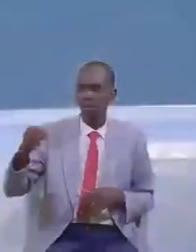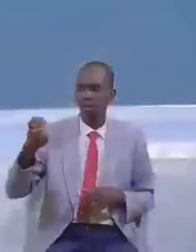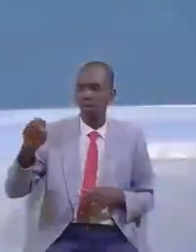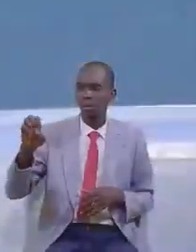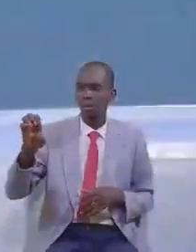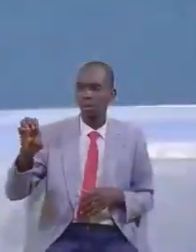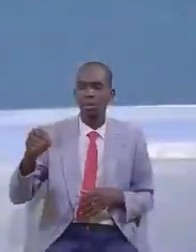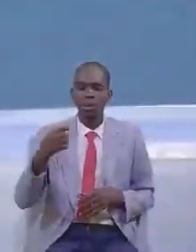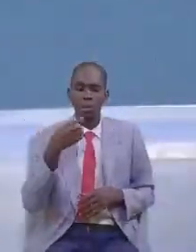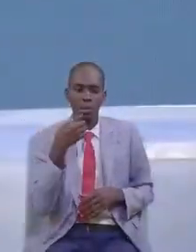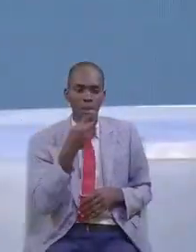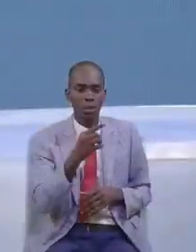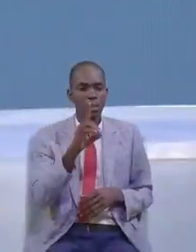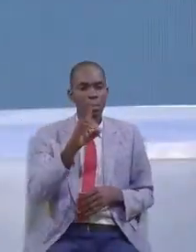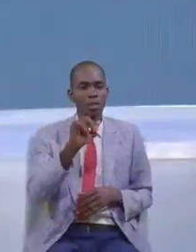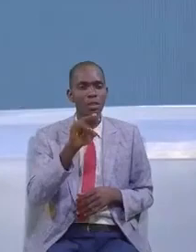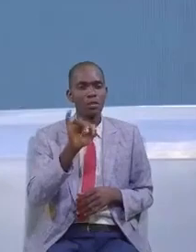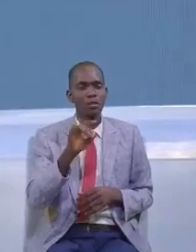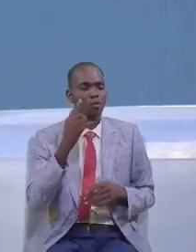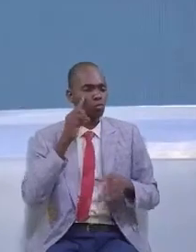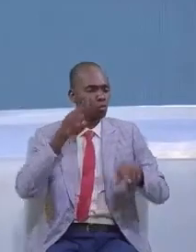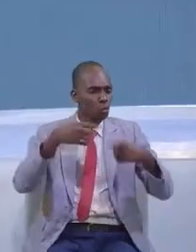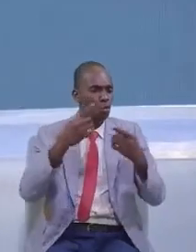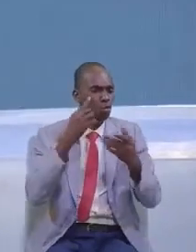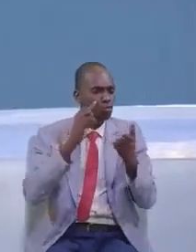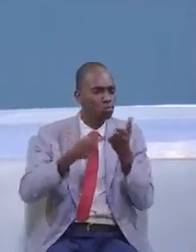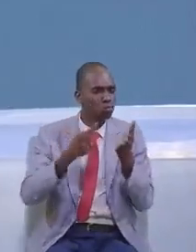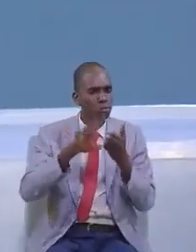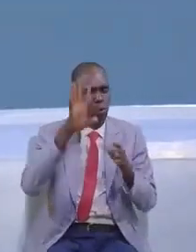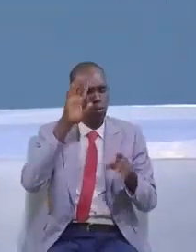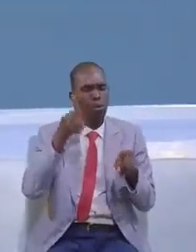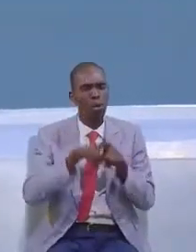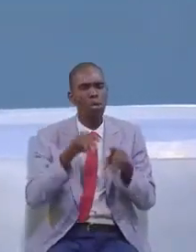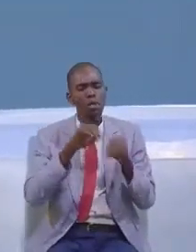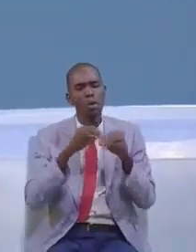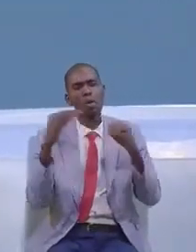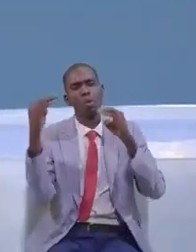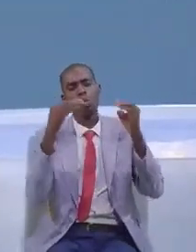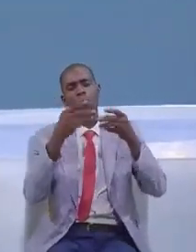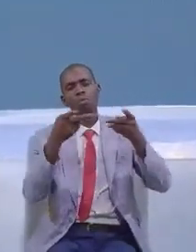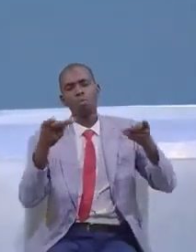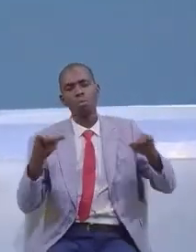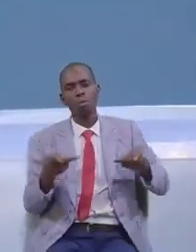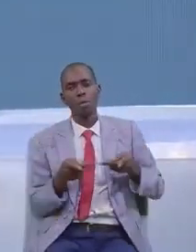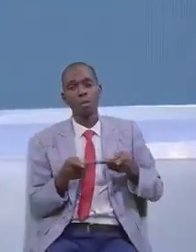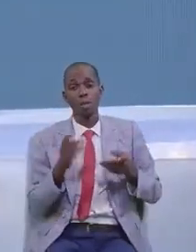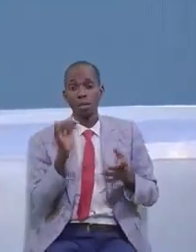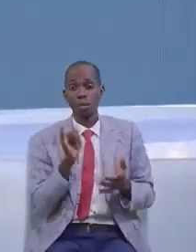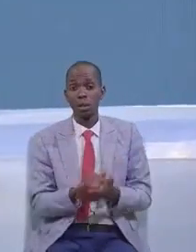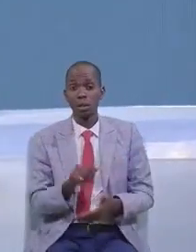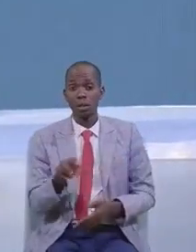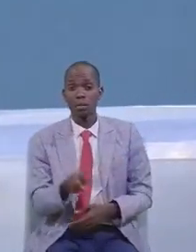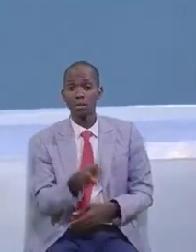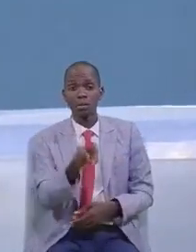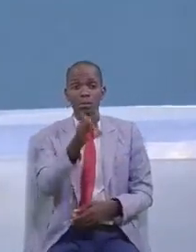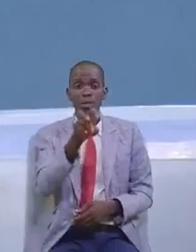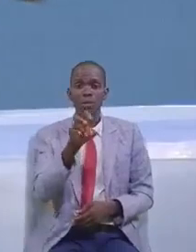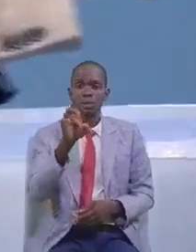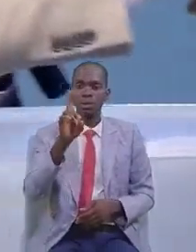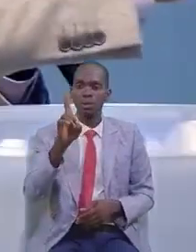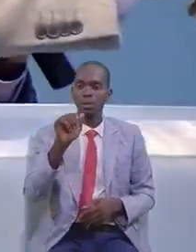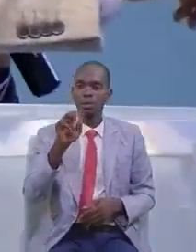battlefield. తండ్రి అయిన యెషయి అంటున్నాడు, అన్నలు యుద్ధభూమిలో ఉన్నారు, వెళ్ళి రావయ్యా. The that journey David